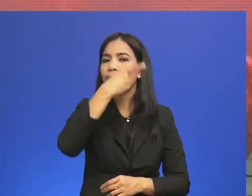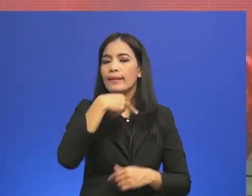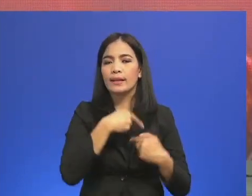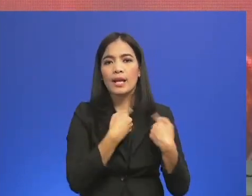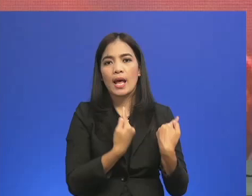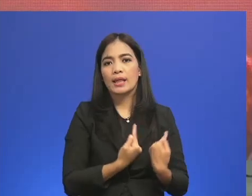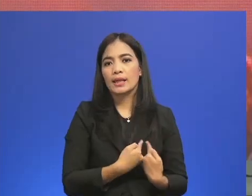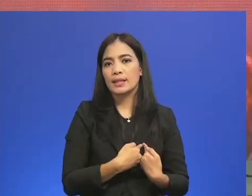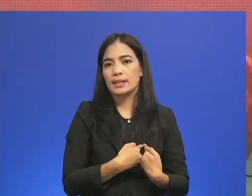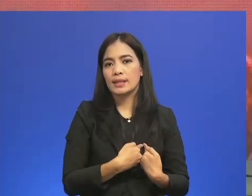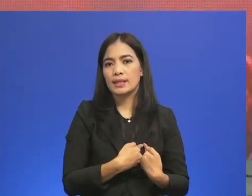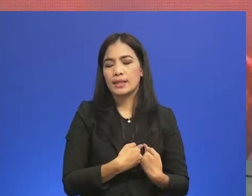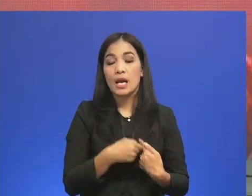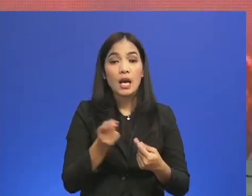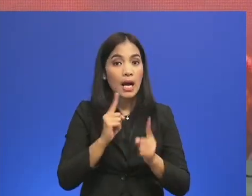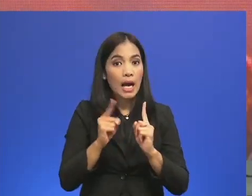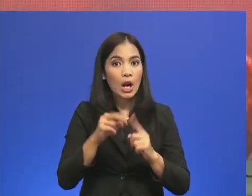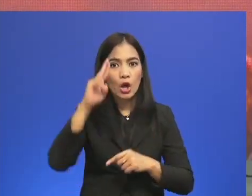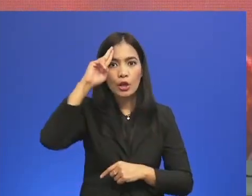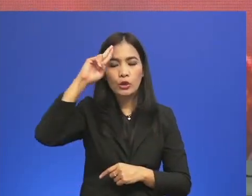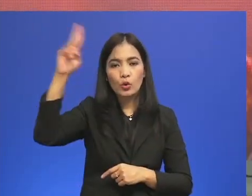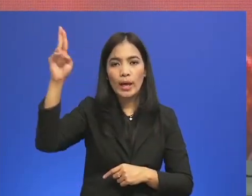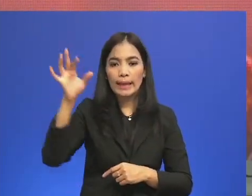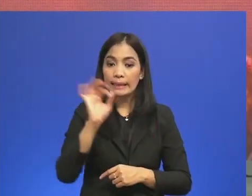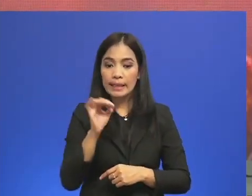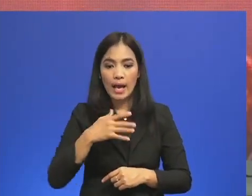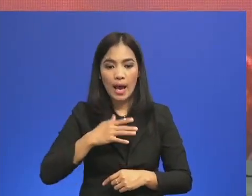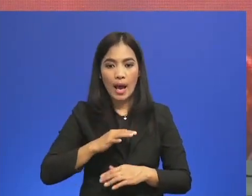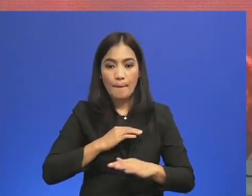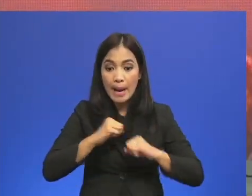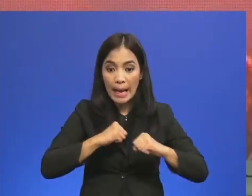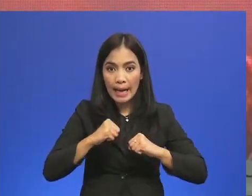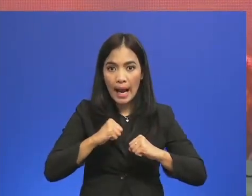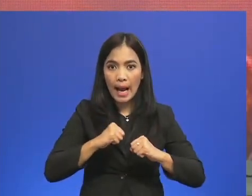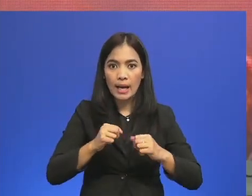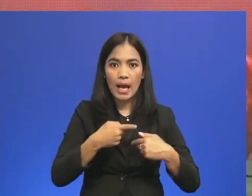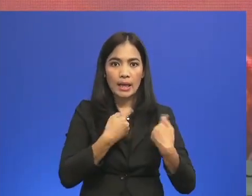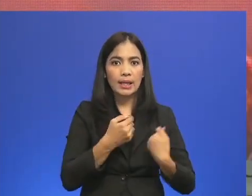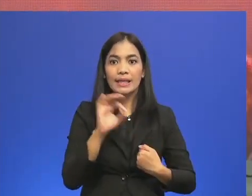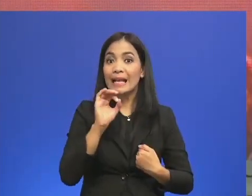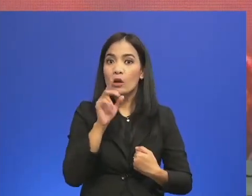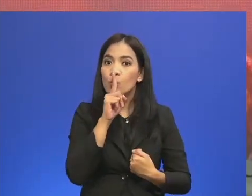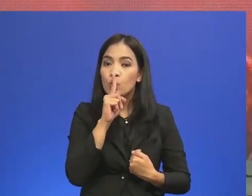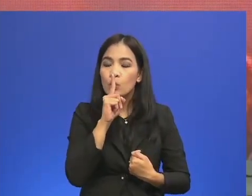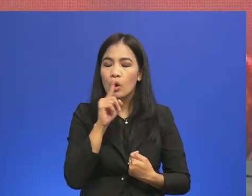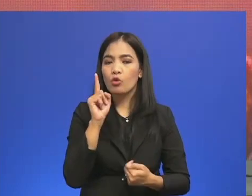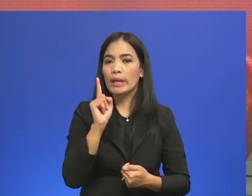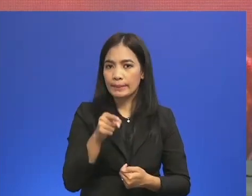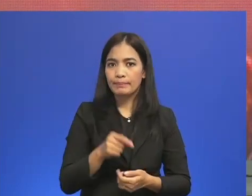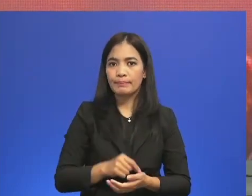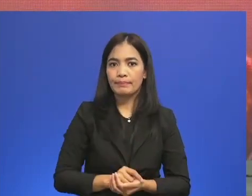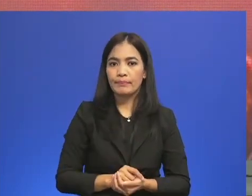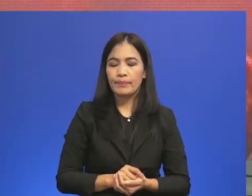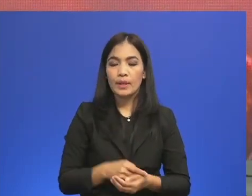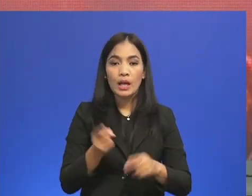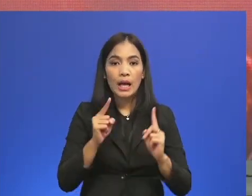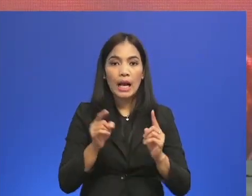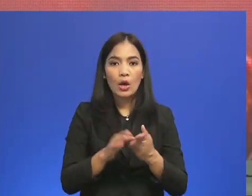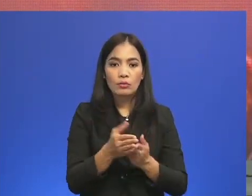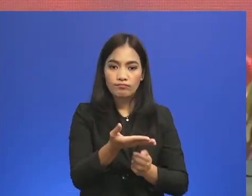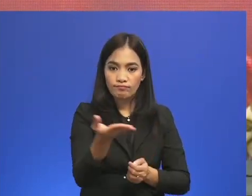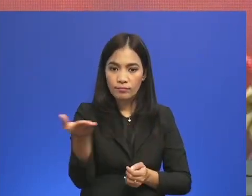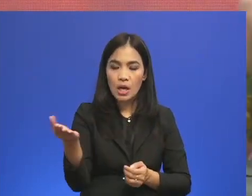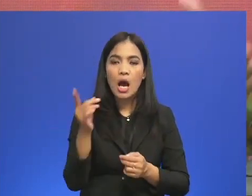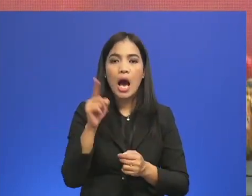hati. Jika Tuhan tidak gerakkan, jangan bicara begitu. Tapi kalau saudara seorang mentor